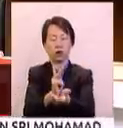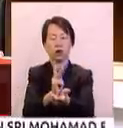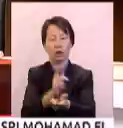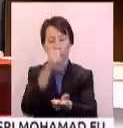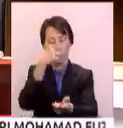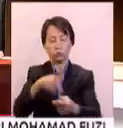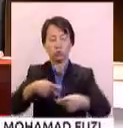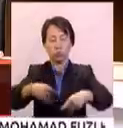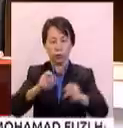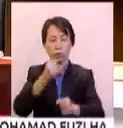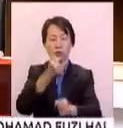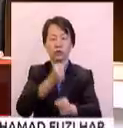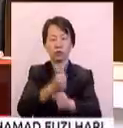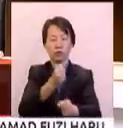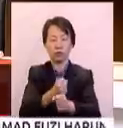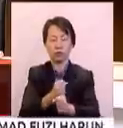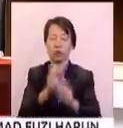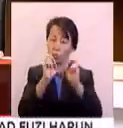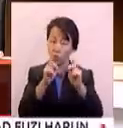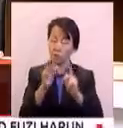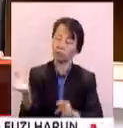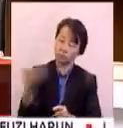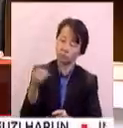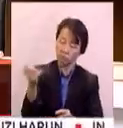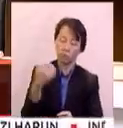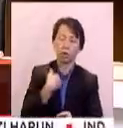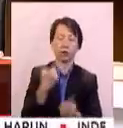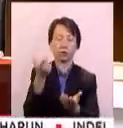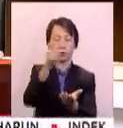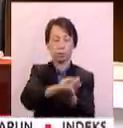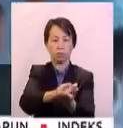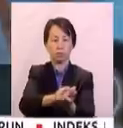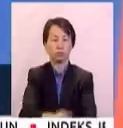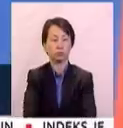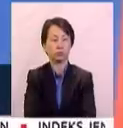peluang kerjaya. Baiklah, Marlia Muhammad melaporkan.